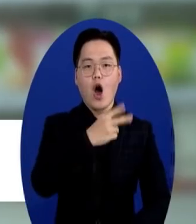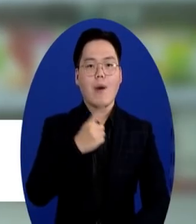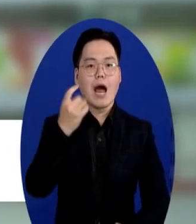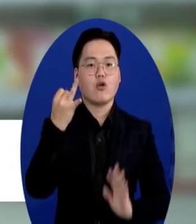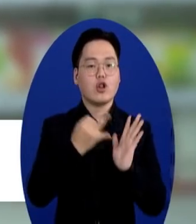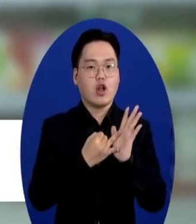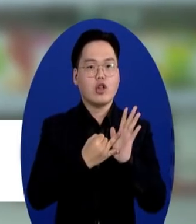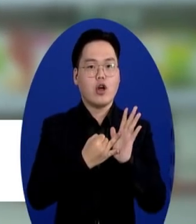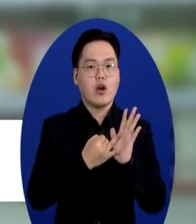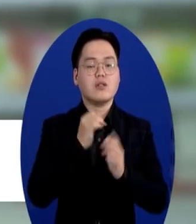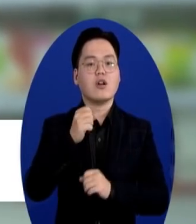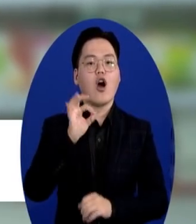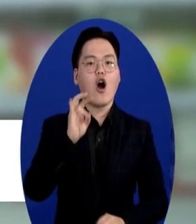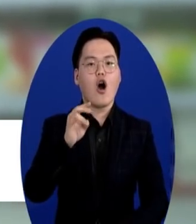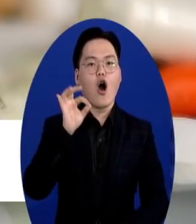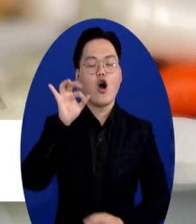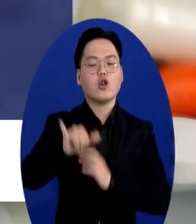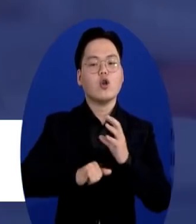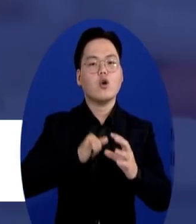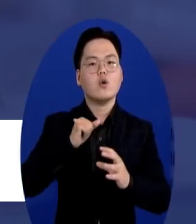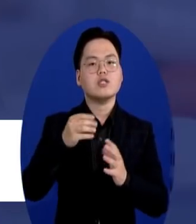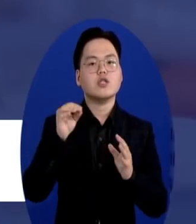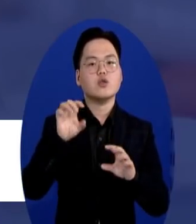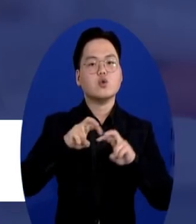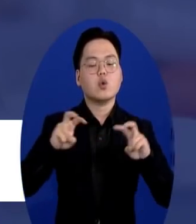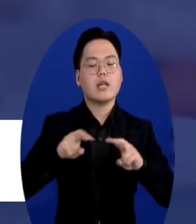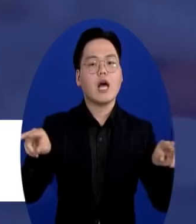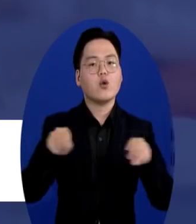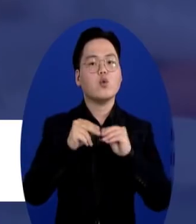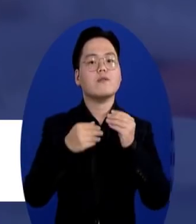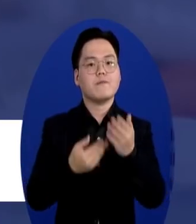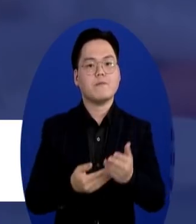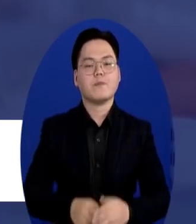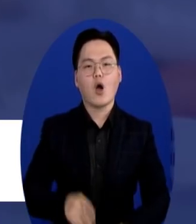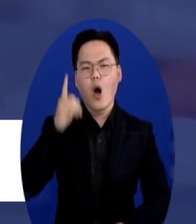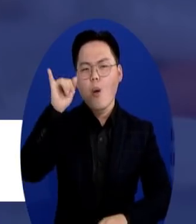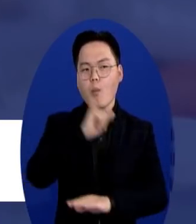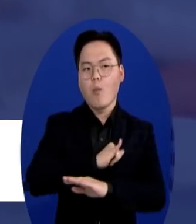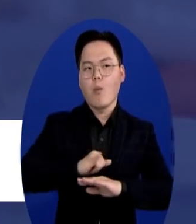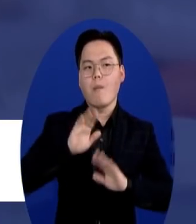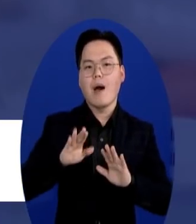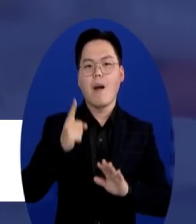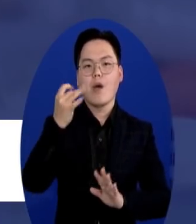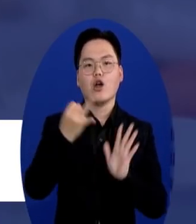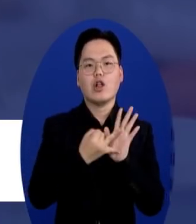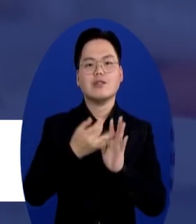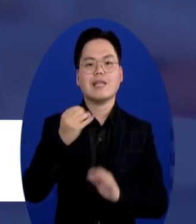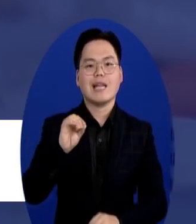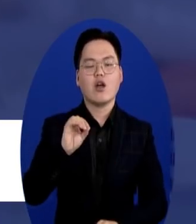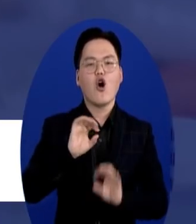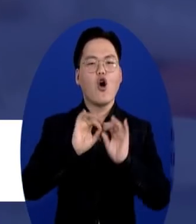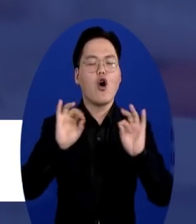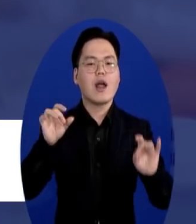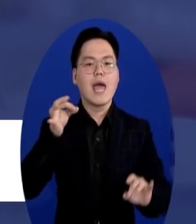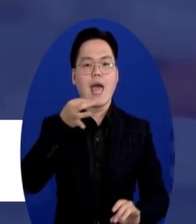2017 онд олон улсын жишгээр хийсэн судалгааны үр дүнг танилцуулъя. Монголд байгаа эмнүүдээс төврийн аргаар 1770 нэр төрлийн эмийг